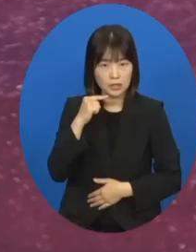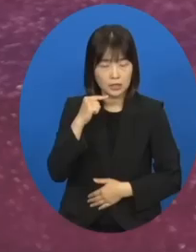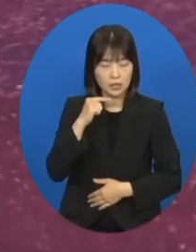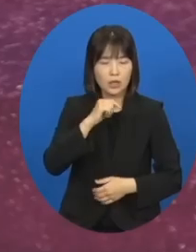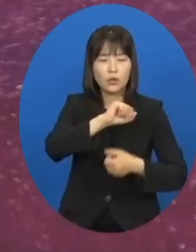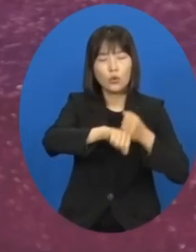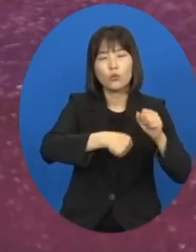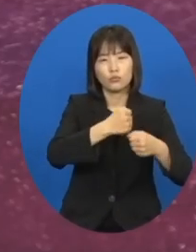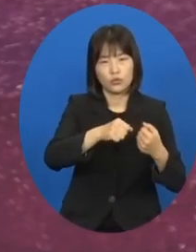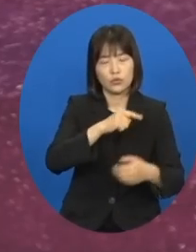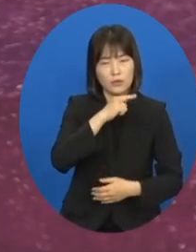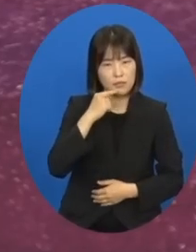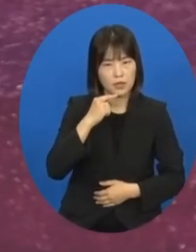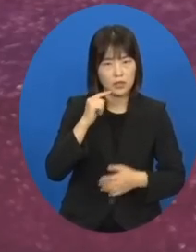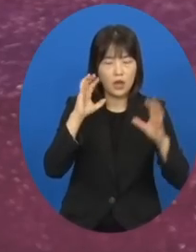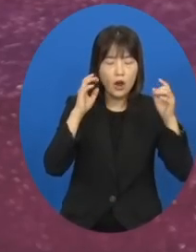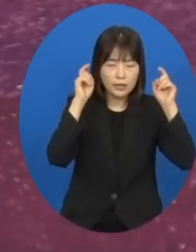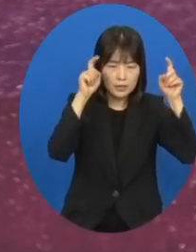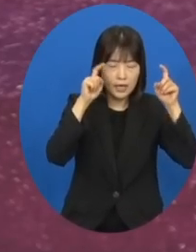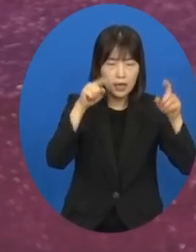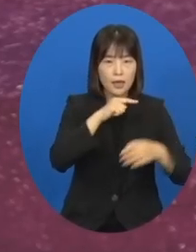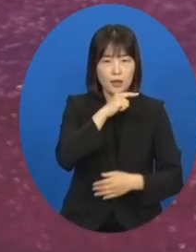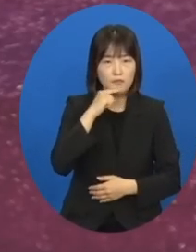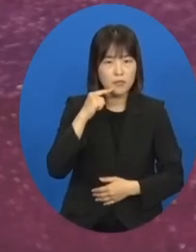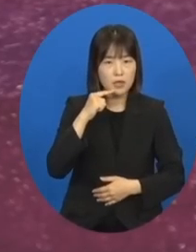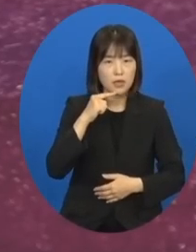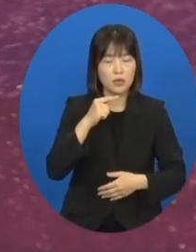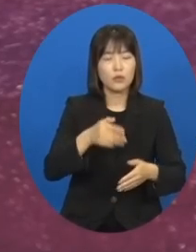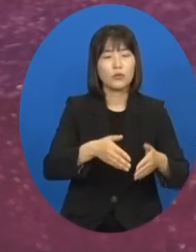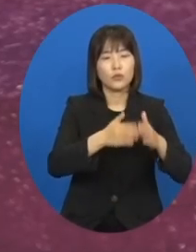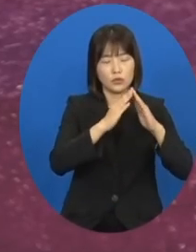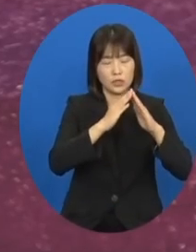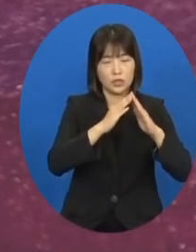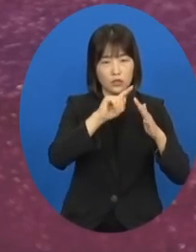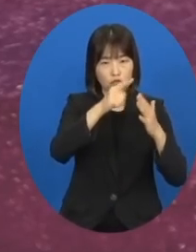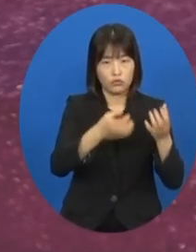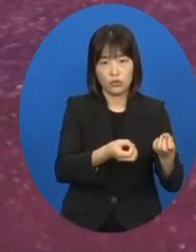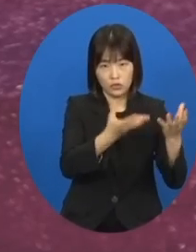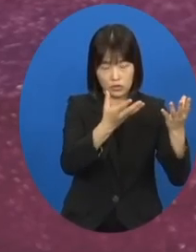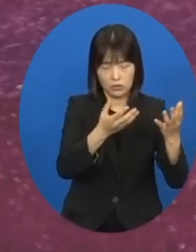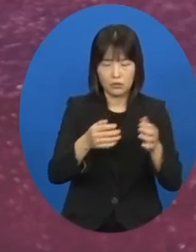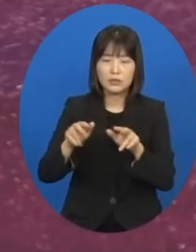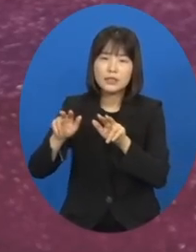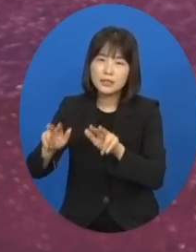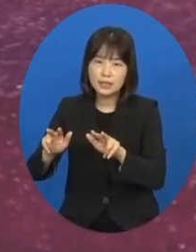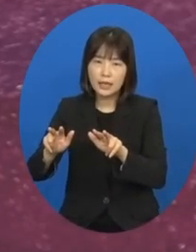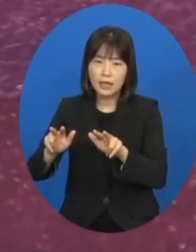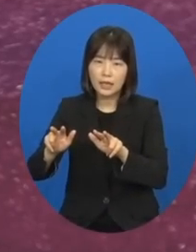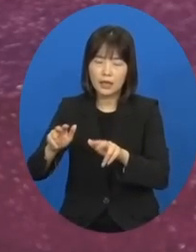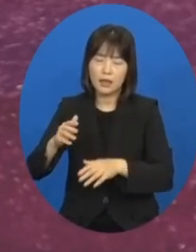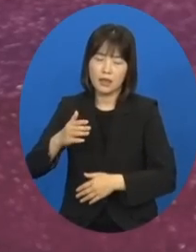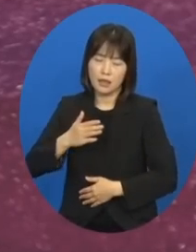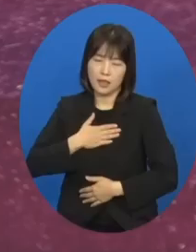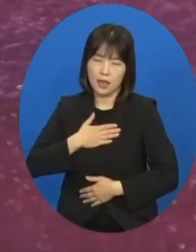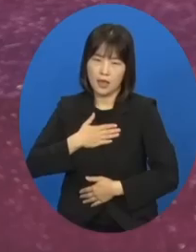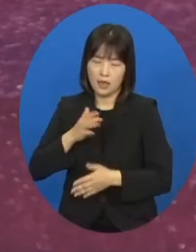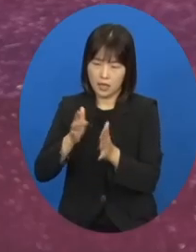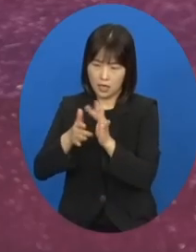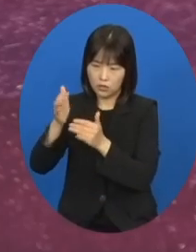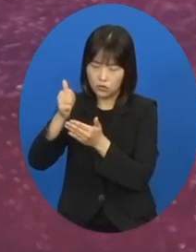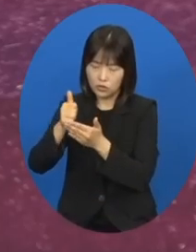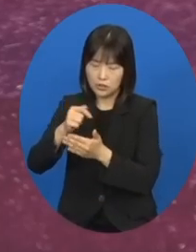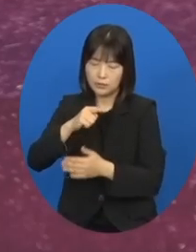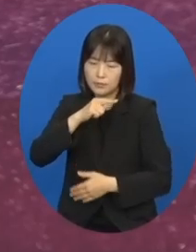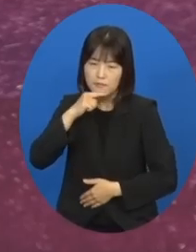어린 양의 피로 세워진 유월절이었다면 이제는 내가 나의 피로 이루어지는